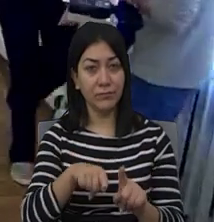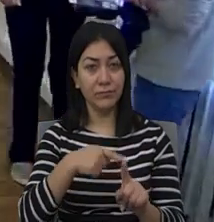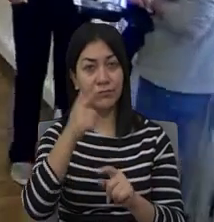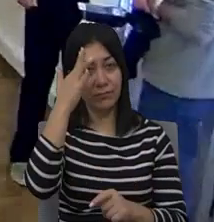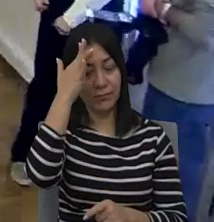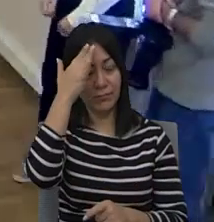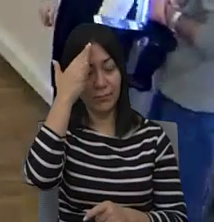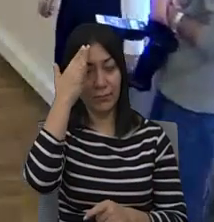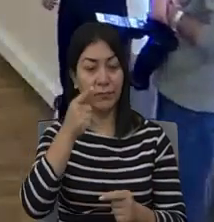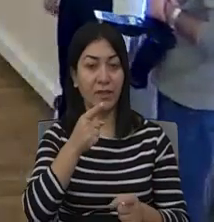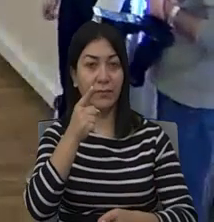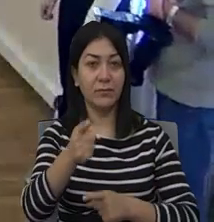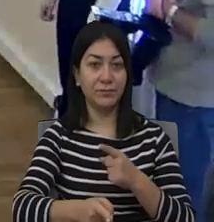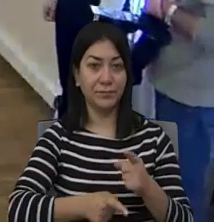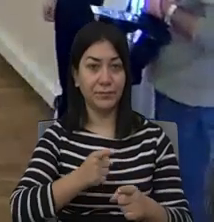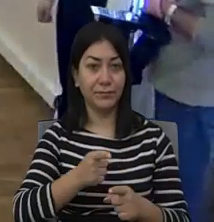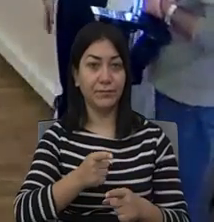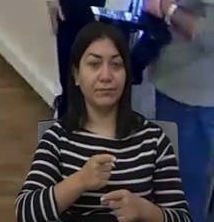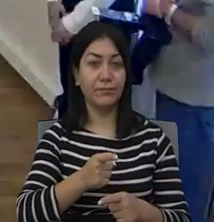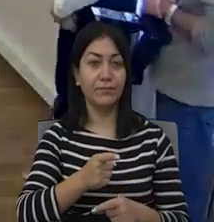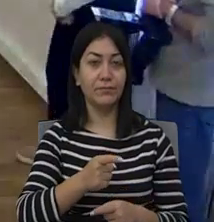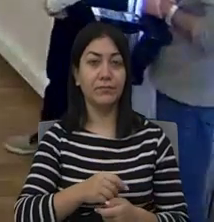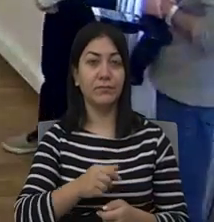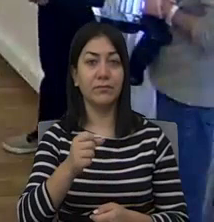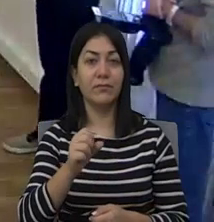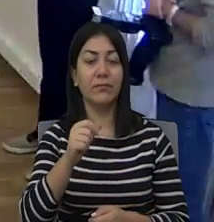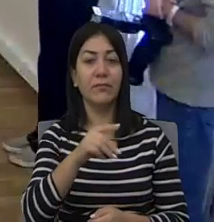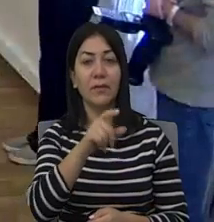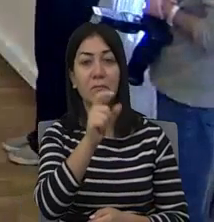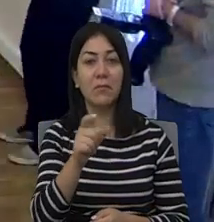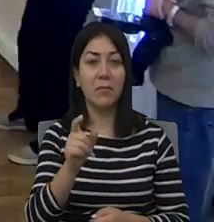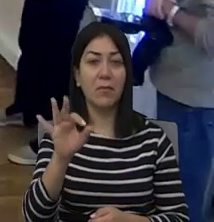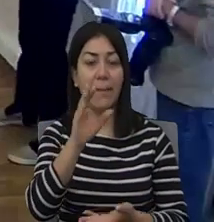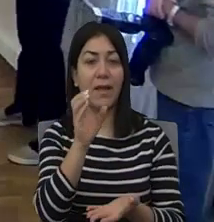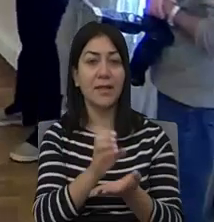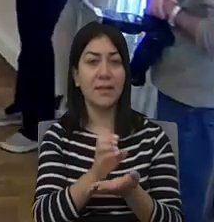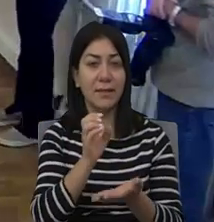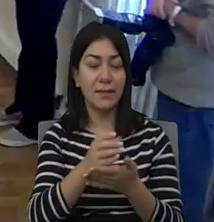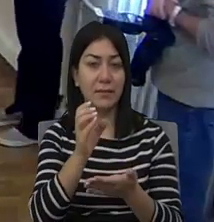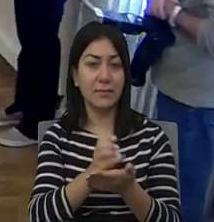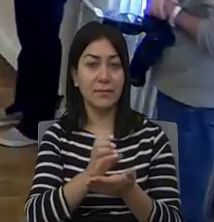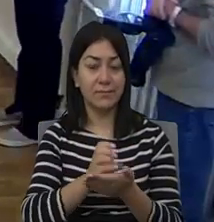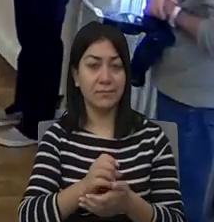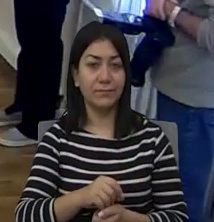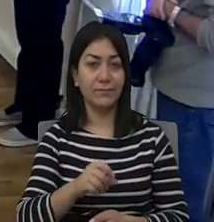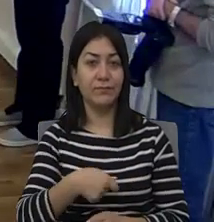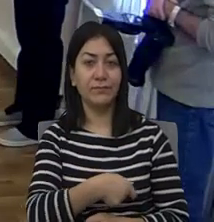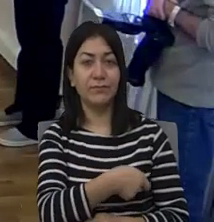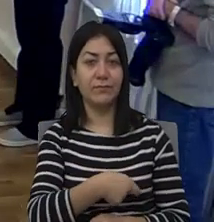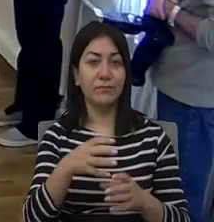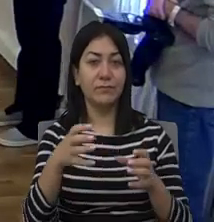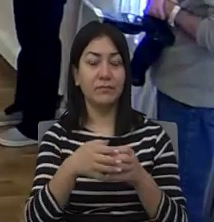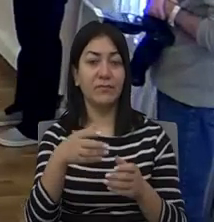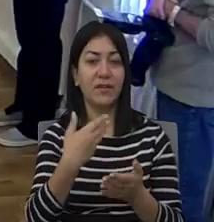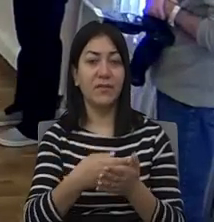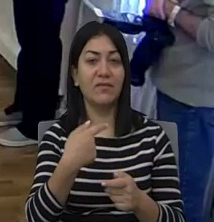ուրեմն մշակել քաղաքացիական ձեռնարկ, քաղաքացիների ձեռնարկ ուրեմն կուսակցությունների